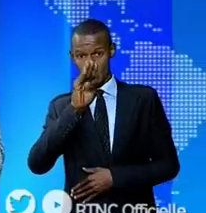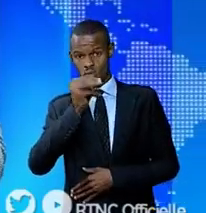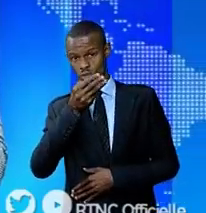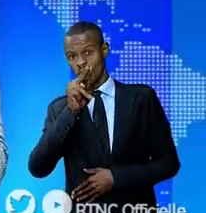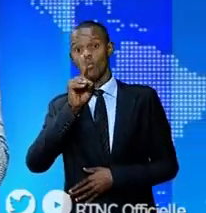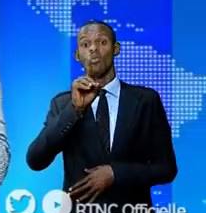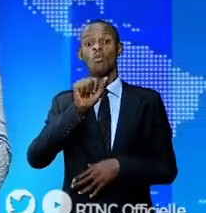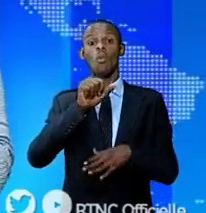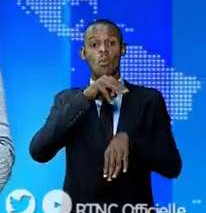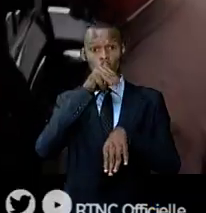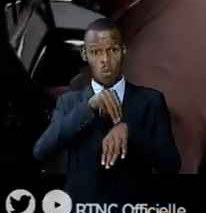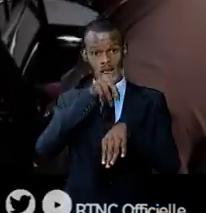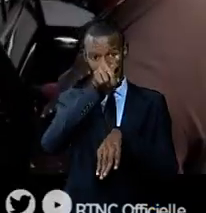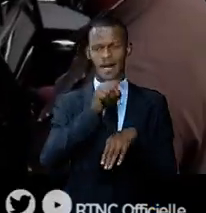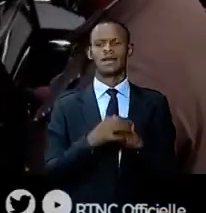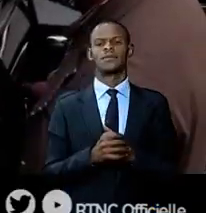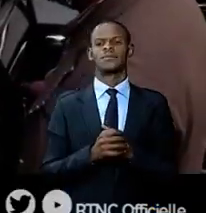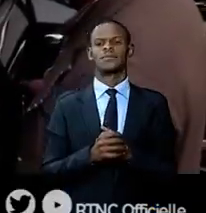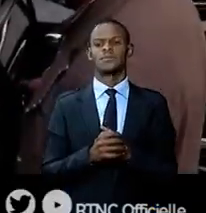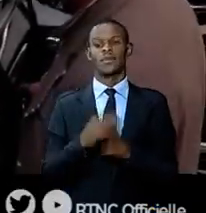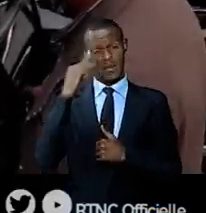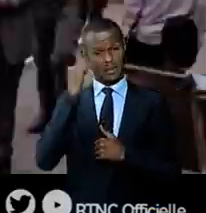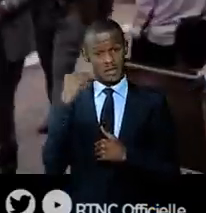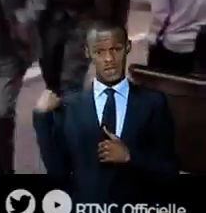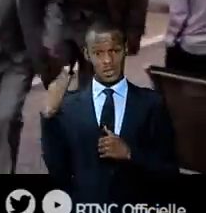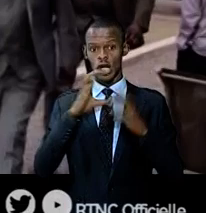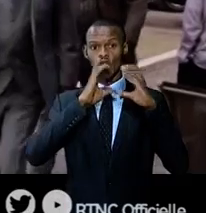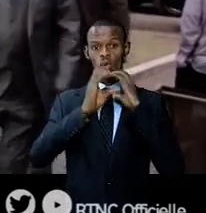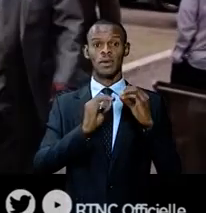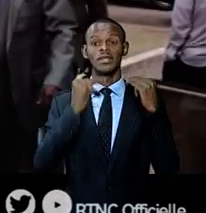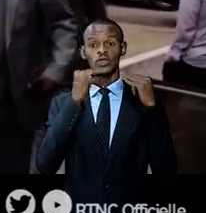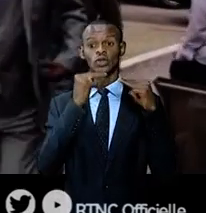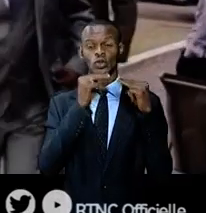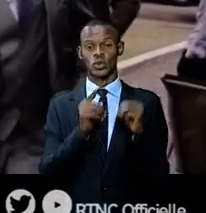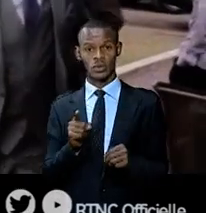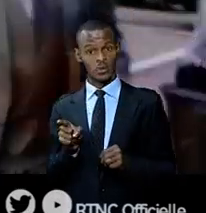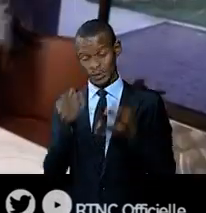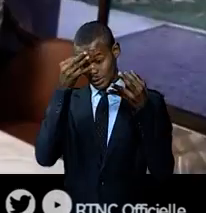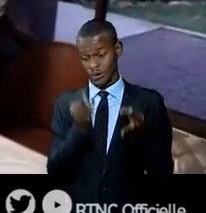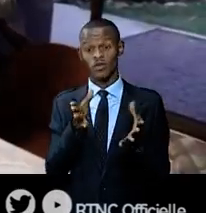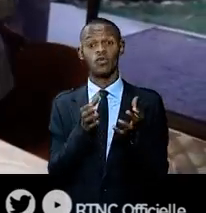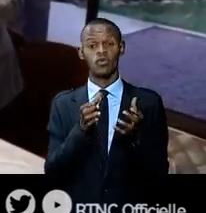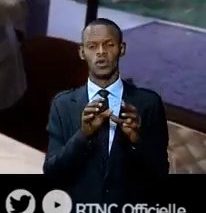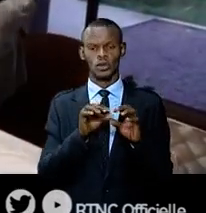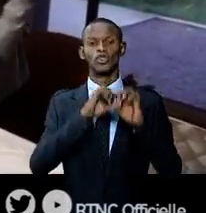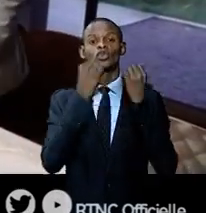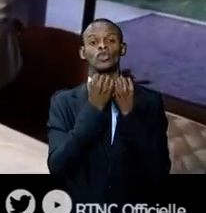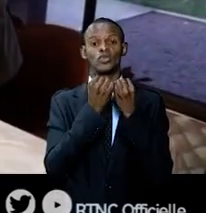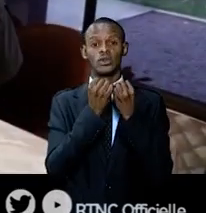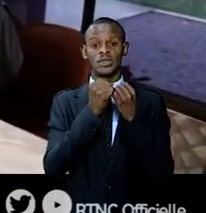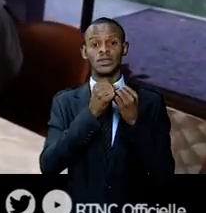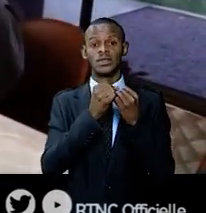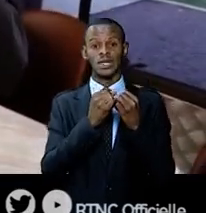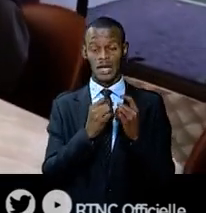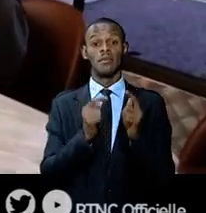autre format. Jessica Basile. Ministre d'État, ministre de la Communication et Médias, tient à l'unité de la Corporation de journalistes